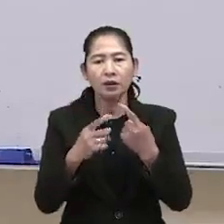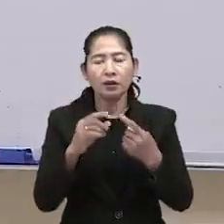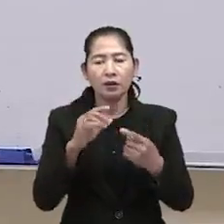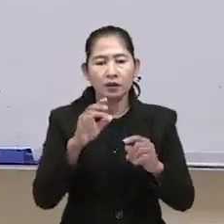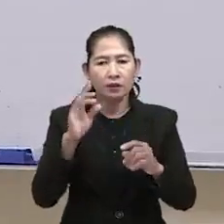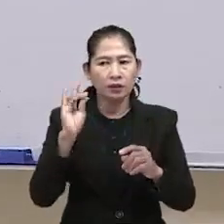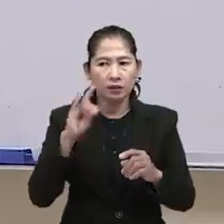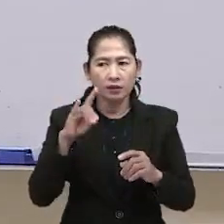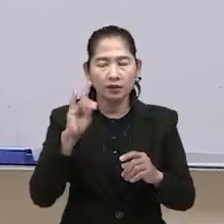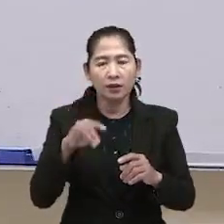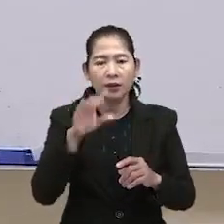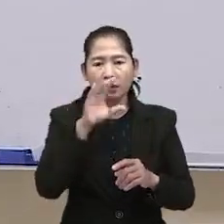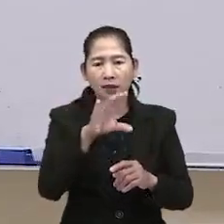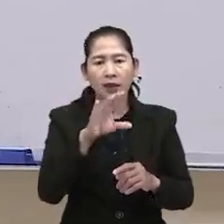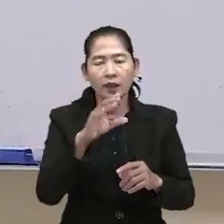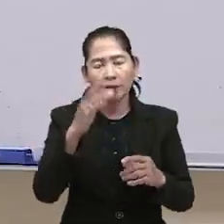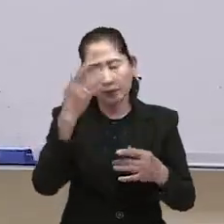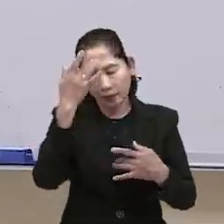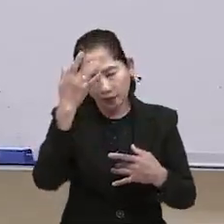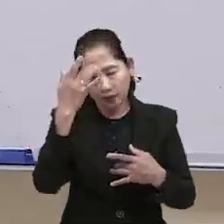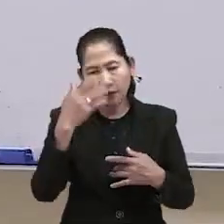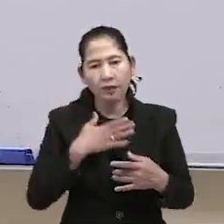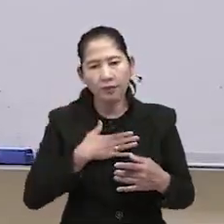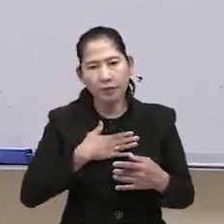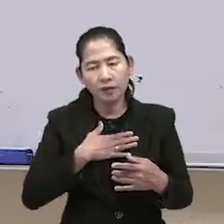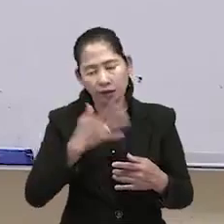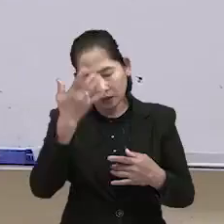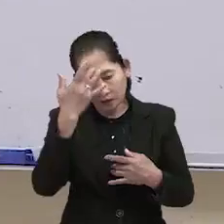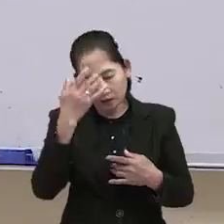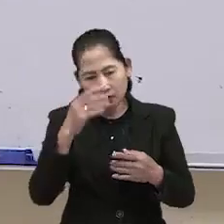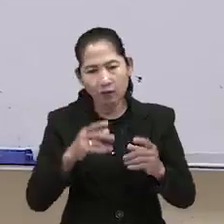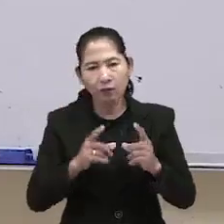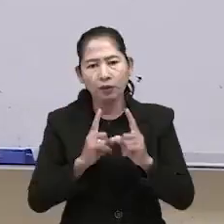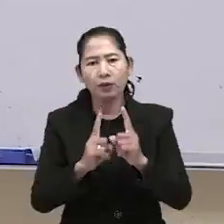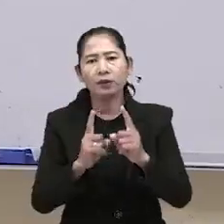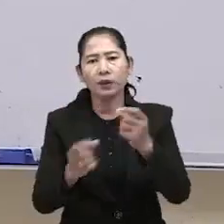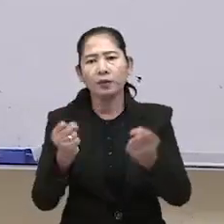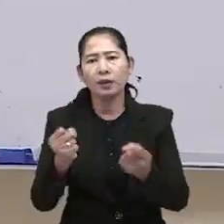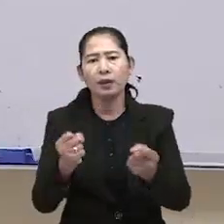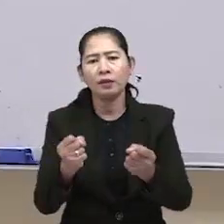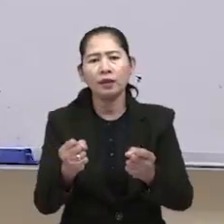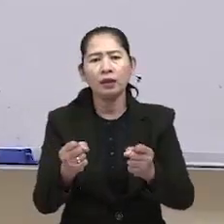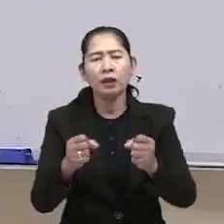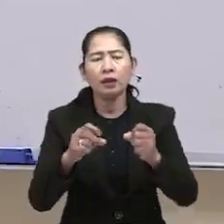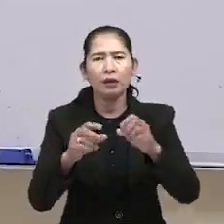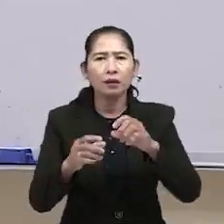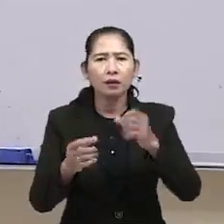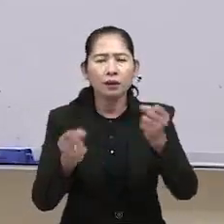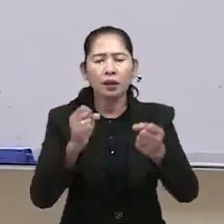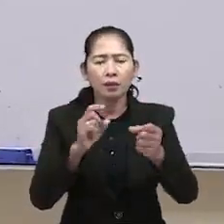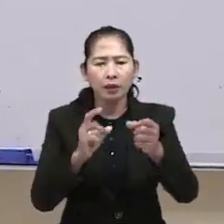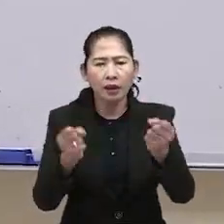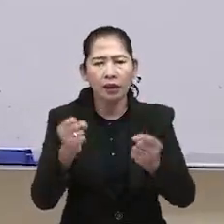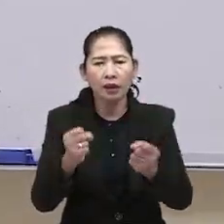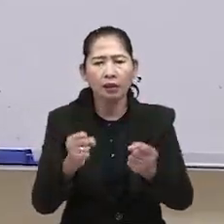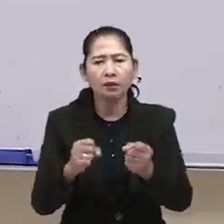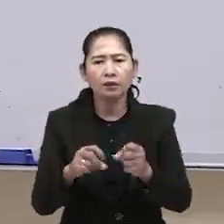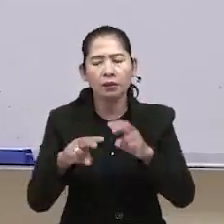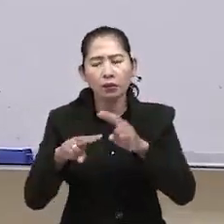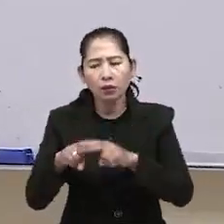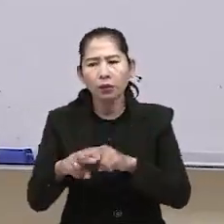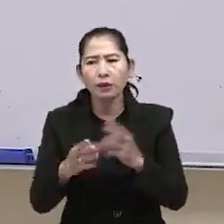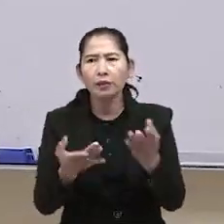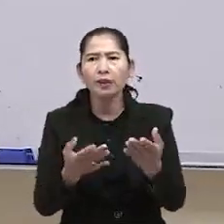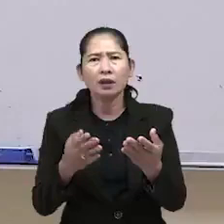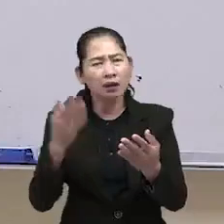វឆ្កែមួយដែលថាពេលម្ចាស់ឈឺតាមឡានម្ចាស់ទៅអញ្ចឹងណាហើយអត់ដឹងថាម្ចាស់ស្លាប់អីចឹងអង្គុយចាំរាប់ថ្ងៃនៅមុខពេទ្យនឹងរហូតចាំម្ចា